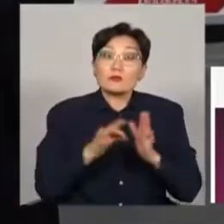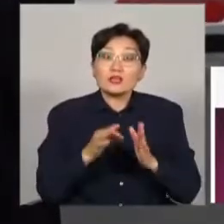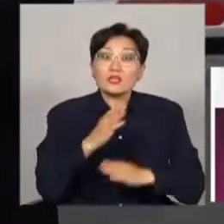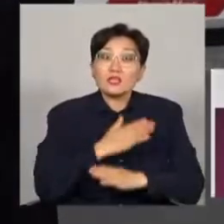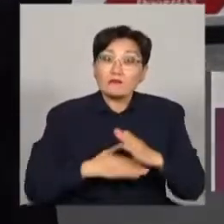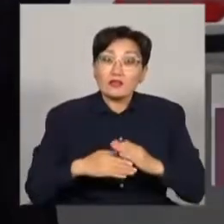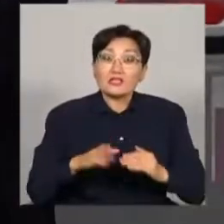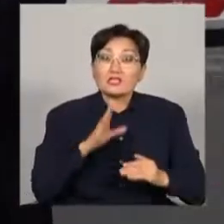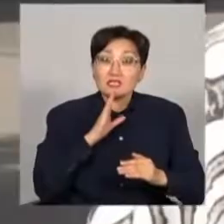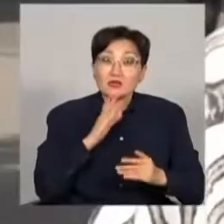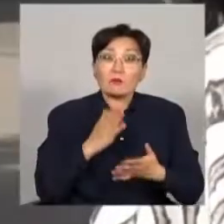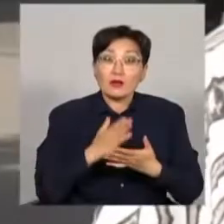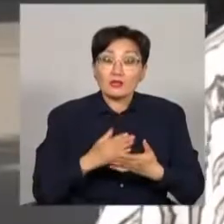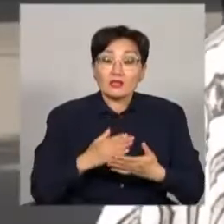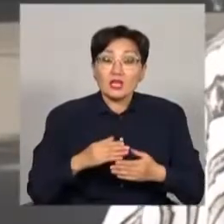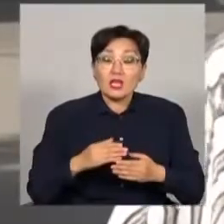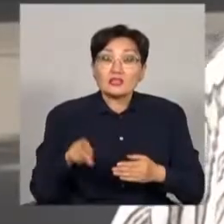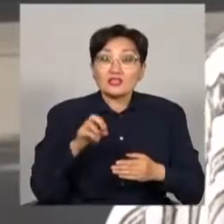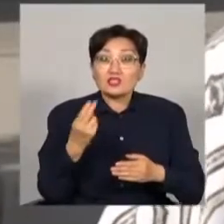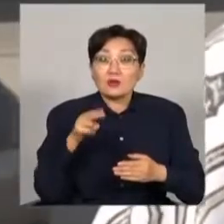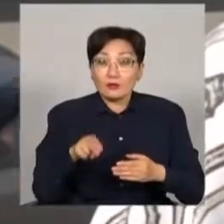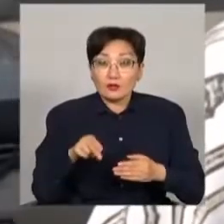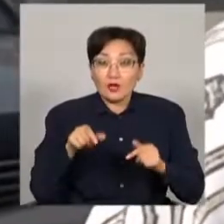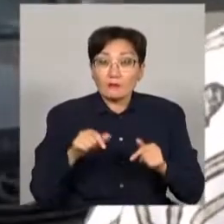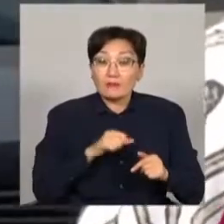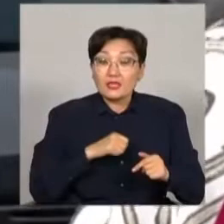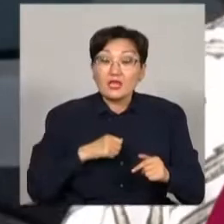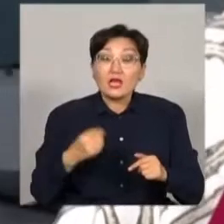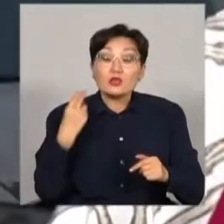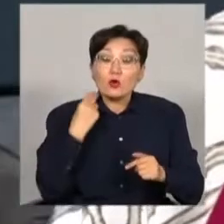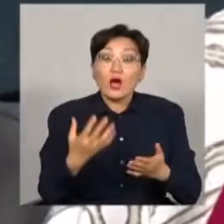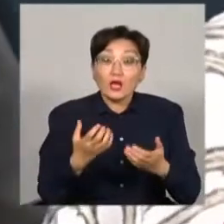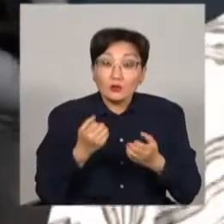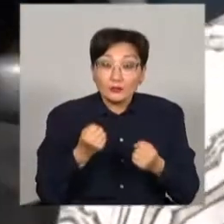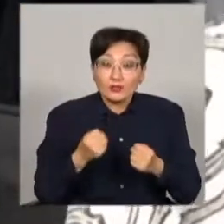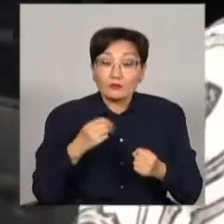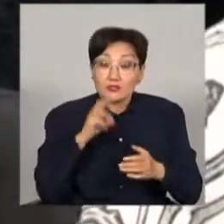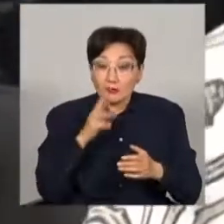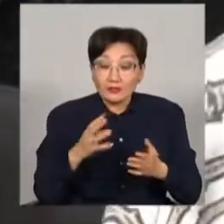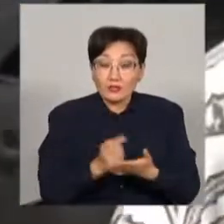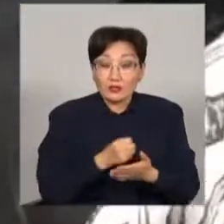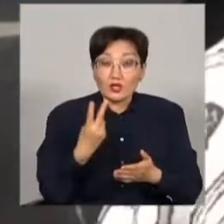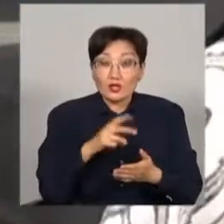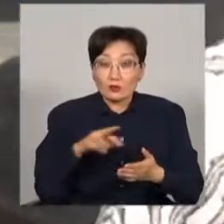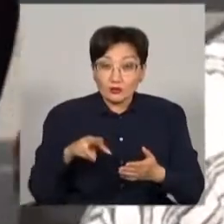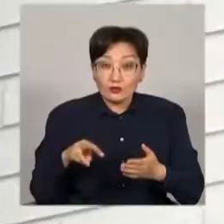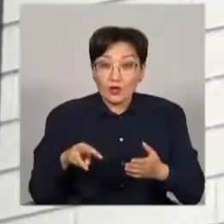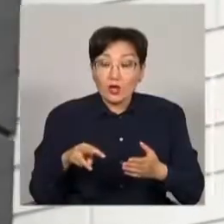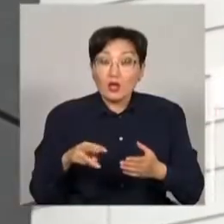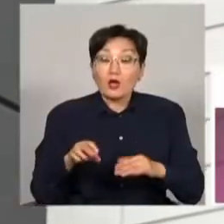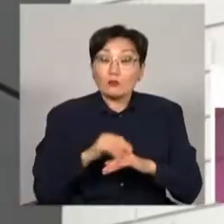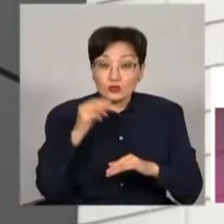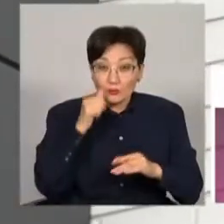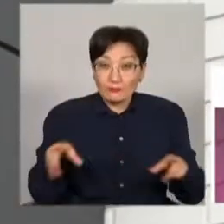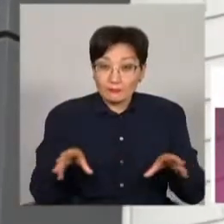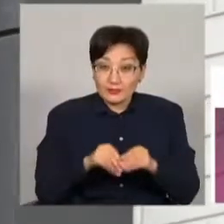қызым бар тұтсып, эпилепсия. Мен өзім 2 миллиондай ақшам бар осы жерде. Алатын ақшам. Негізі, потому что мен жалғыз өзім емес, жолдасыммен бірге істегенбіз. Тегін